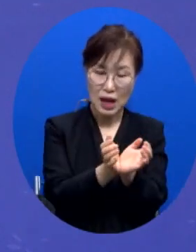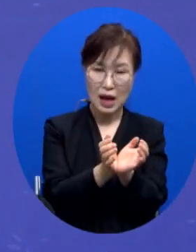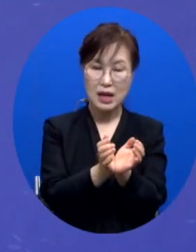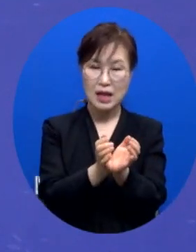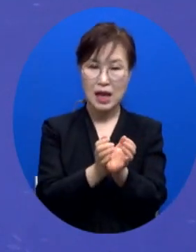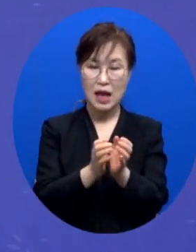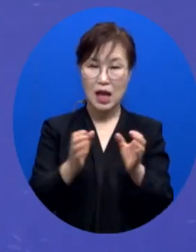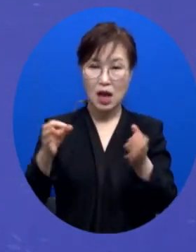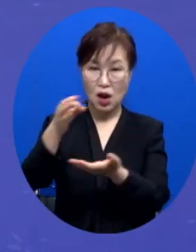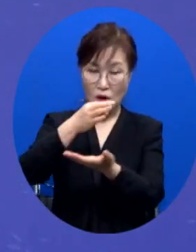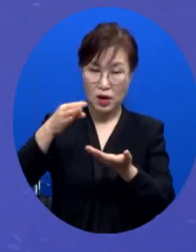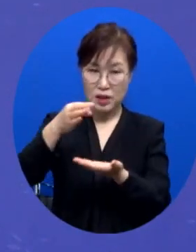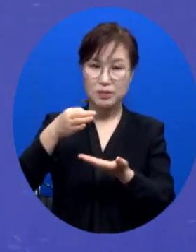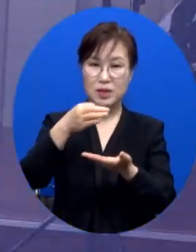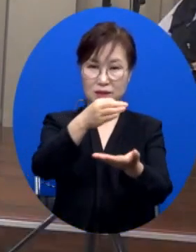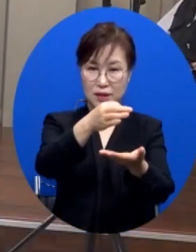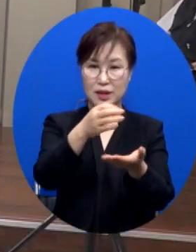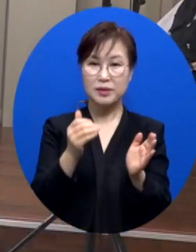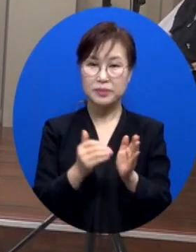구호 성금을 전달했습니다.